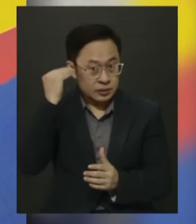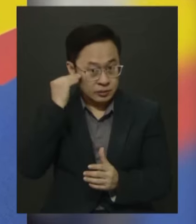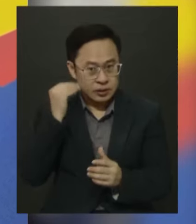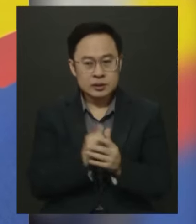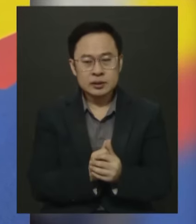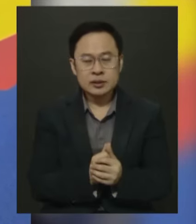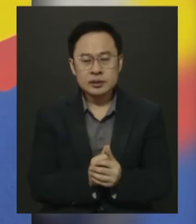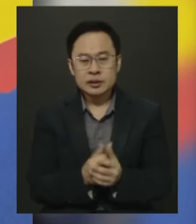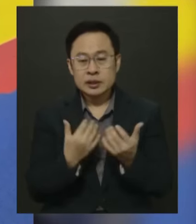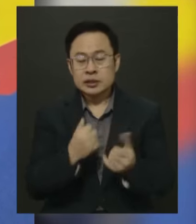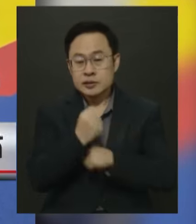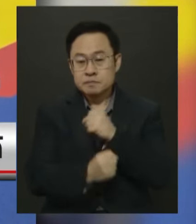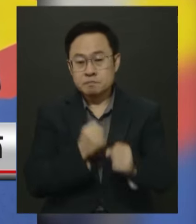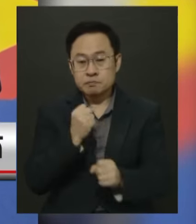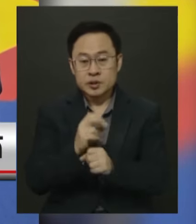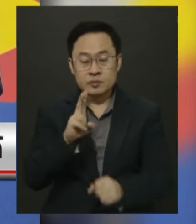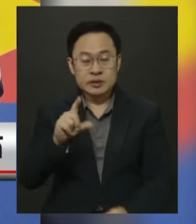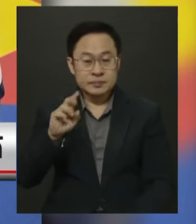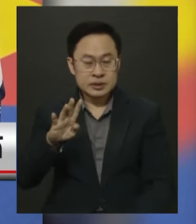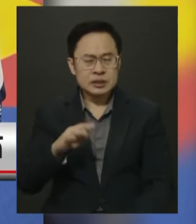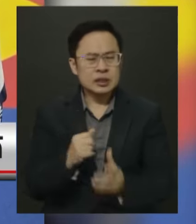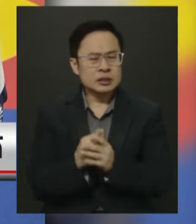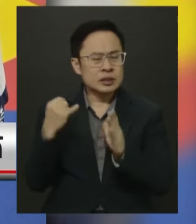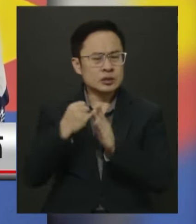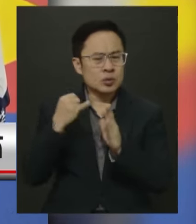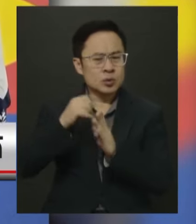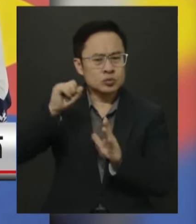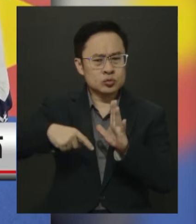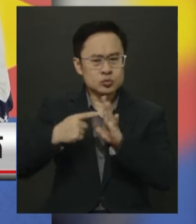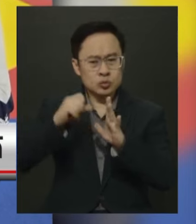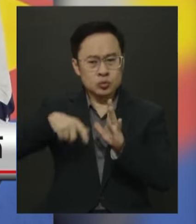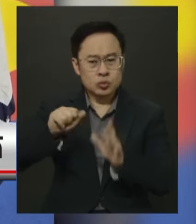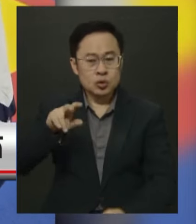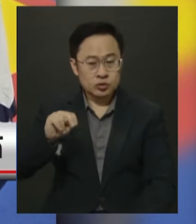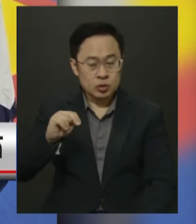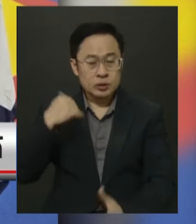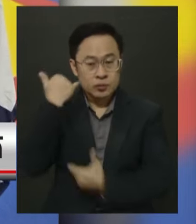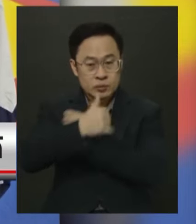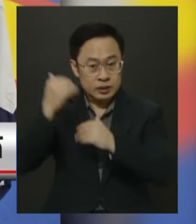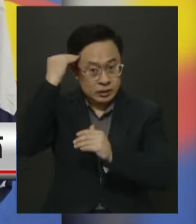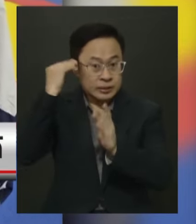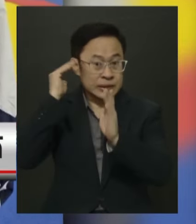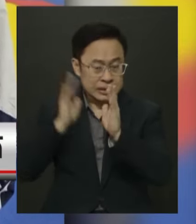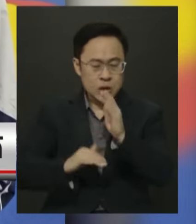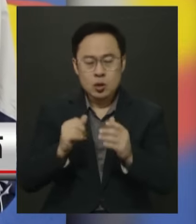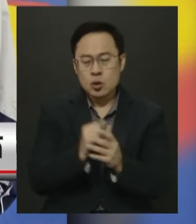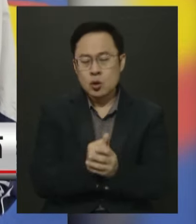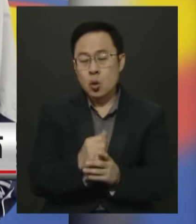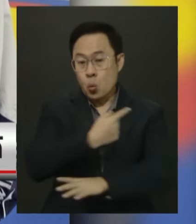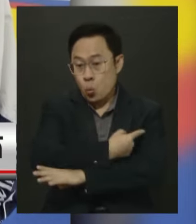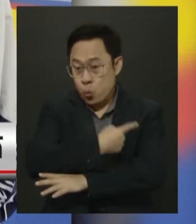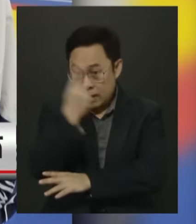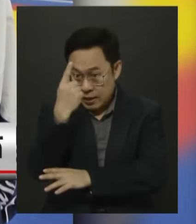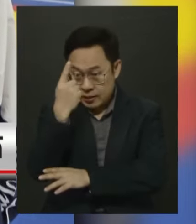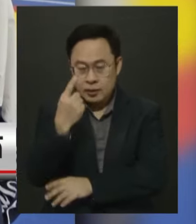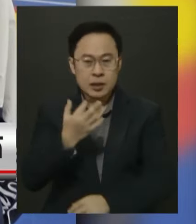International Championship 2024ที่เมืองซุนซอนที่เกาหลีใต้นะคะตั้งแต่วันแรกก็ถือว่าผลงานยอดเยี่ยมแล้วค่ะวันแรกนี่ทำ